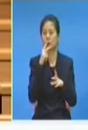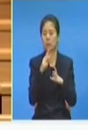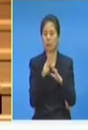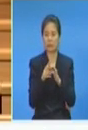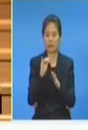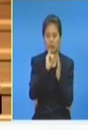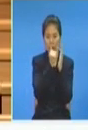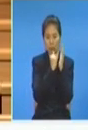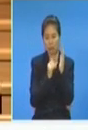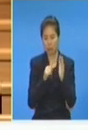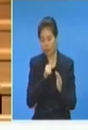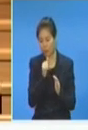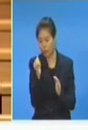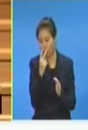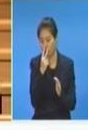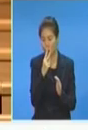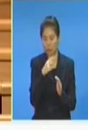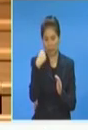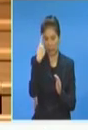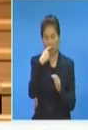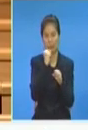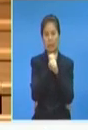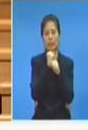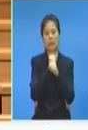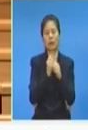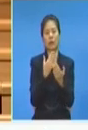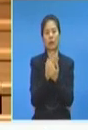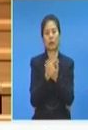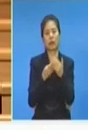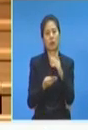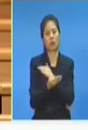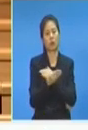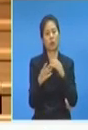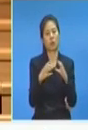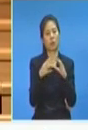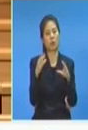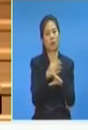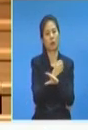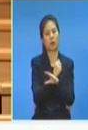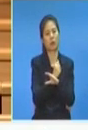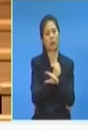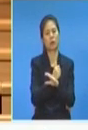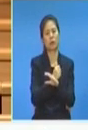ค้นบ้านใครกำลังจะซื้อเสียงพรรคไหนกำลังระดมทุนไม่มีทางครับ